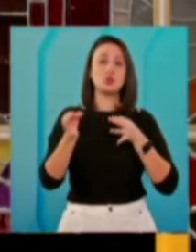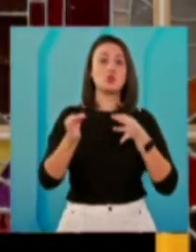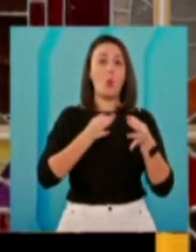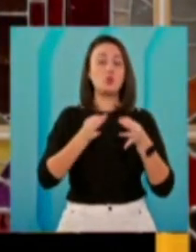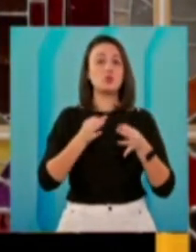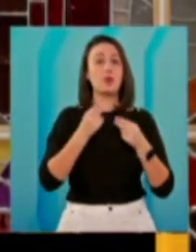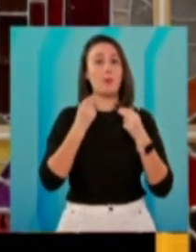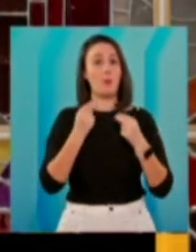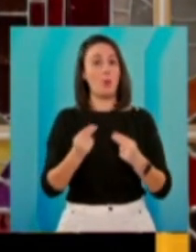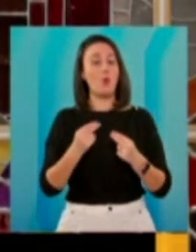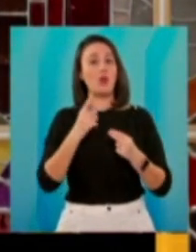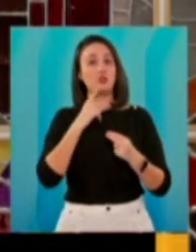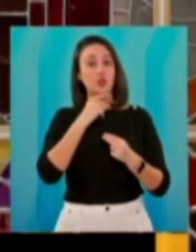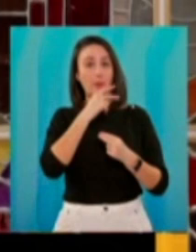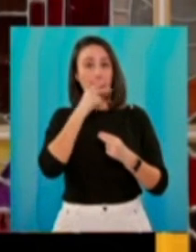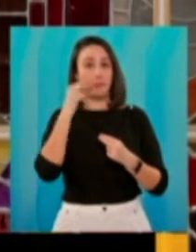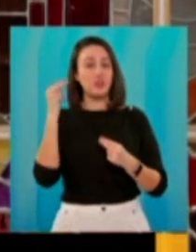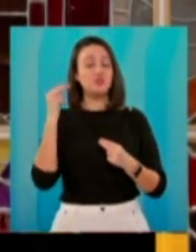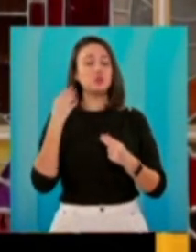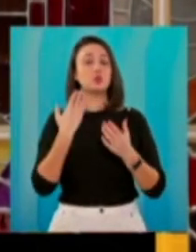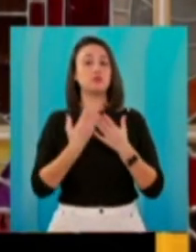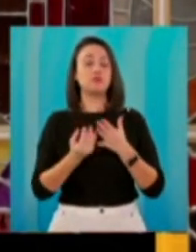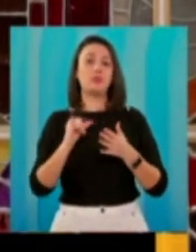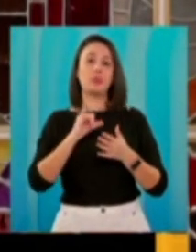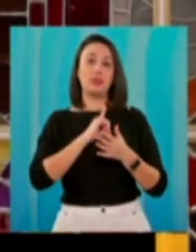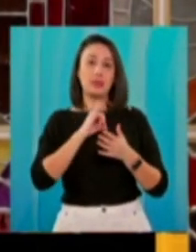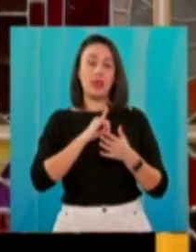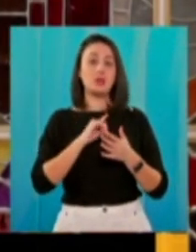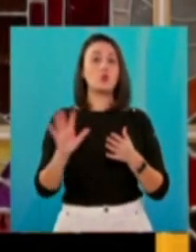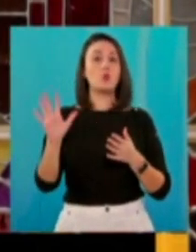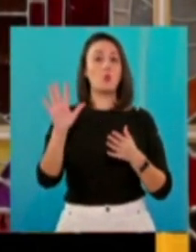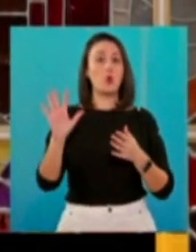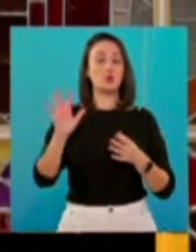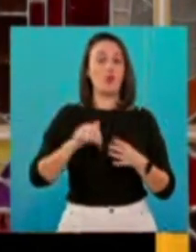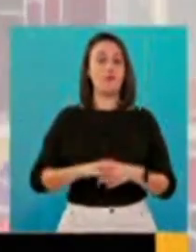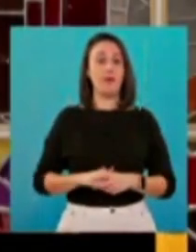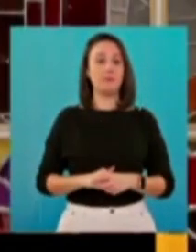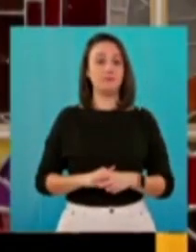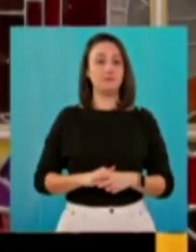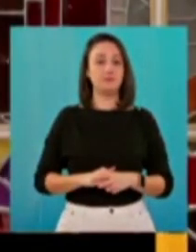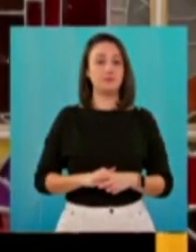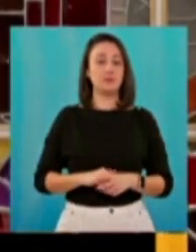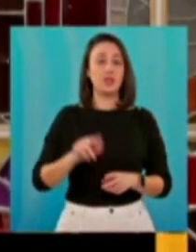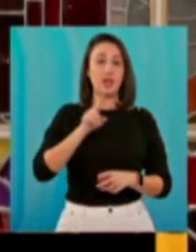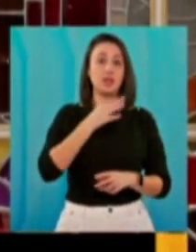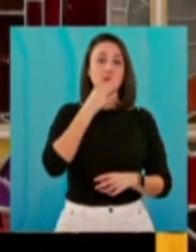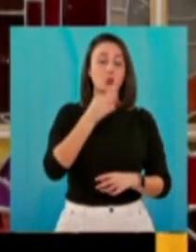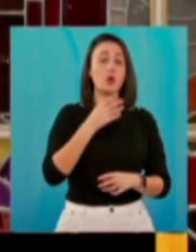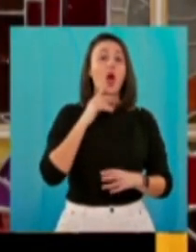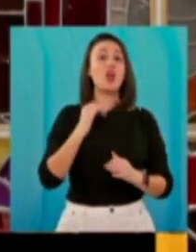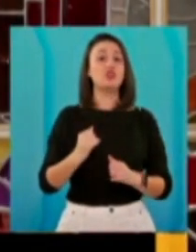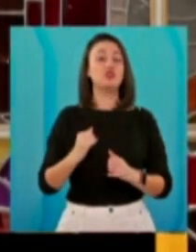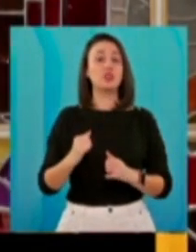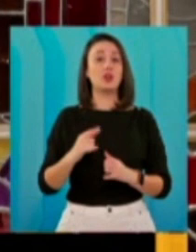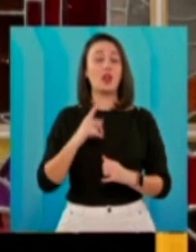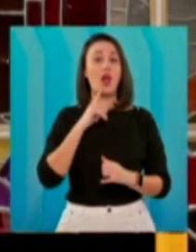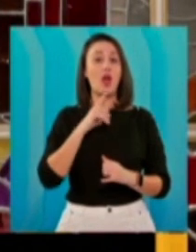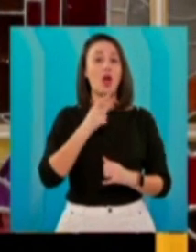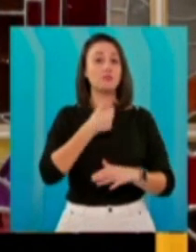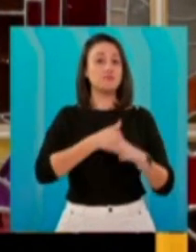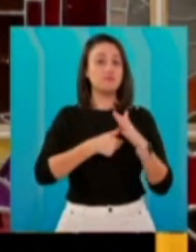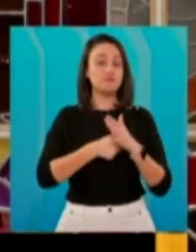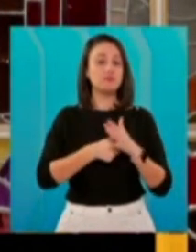soluții viabile și avantajoase în interesul Republicii Moldova. Reafirm aici, la